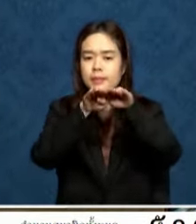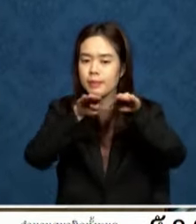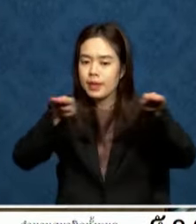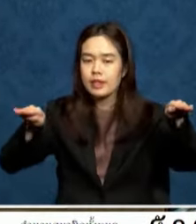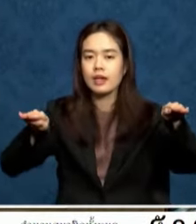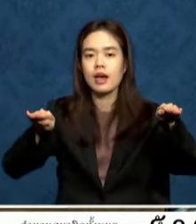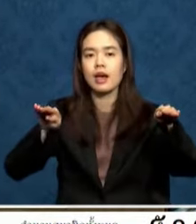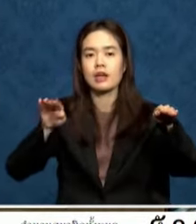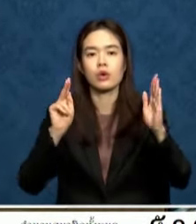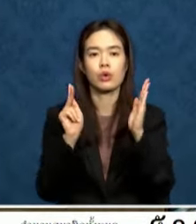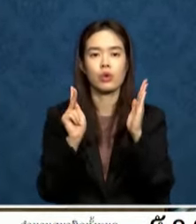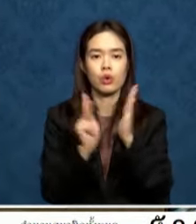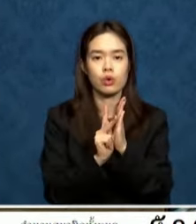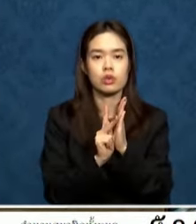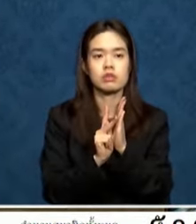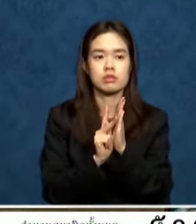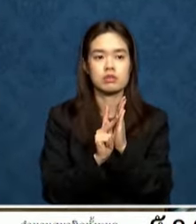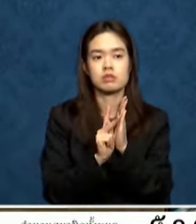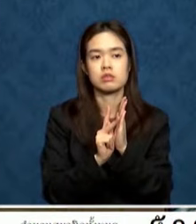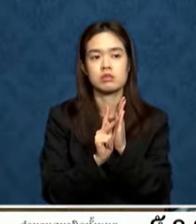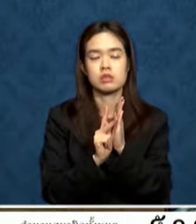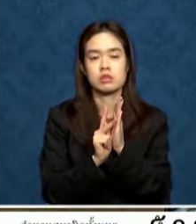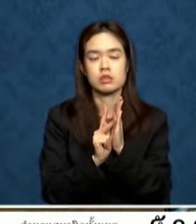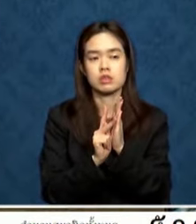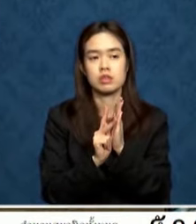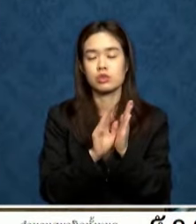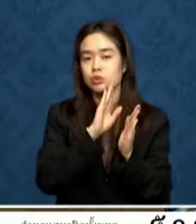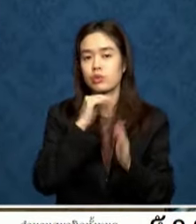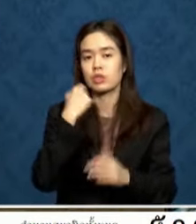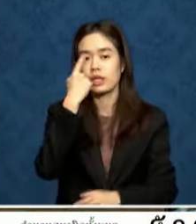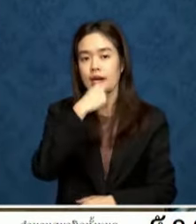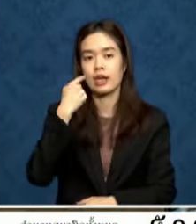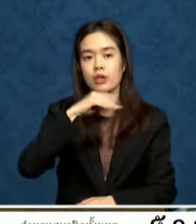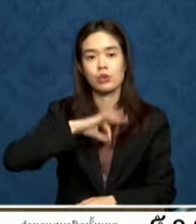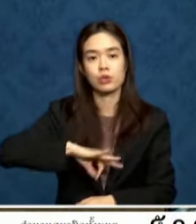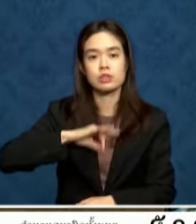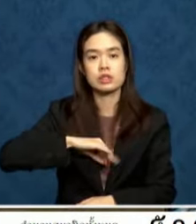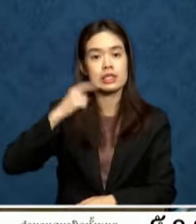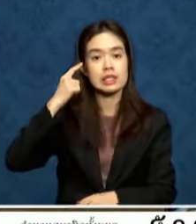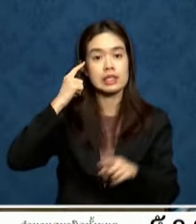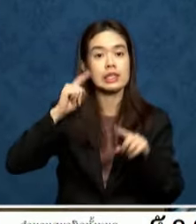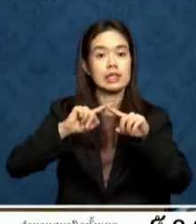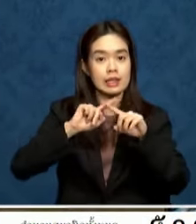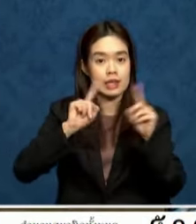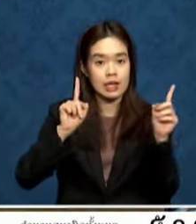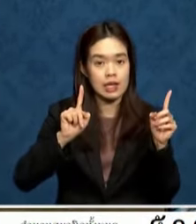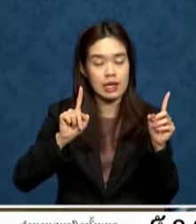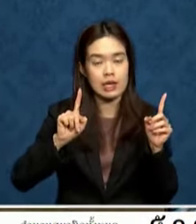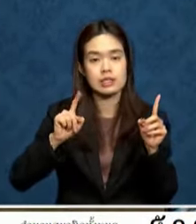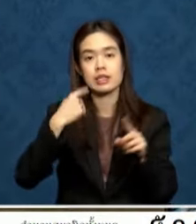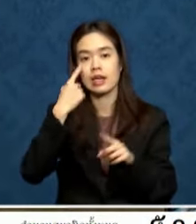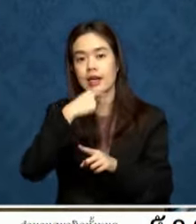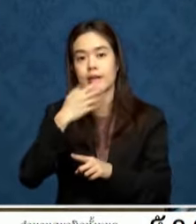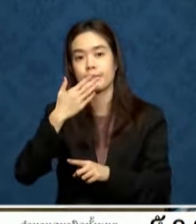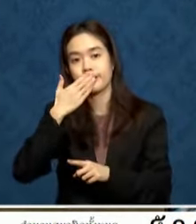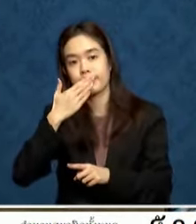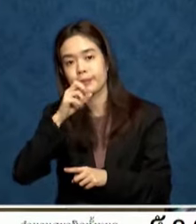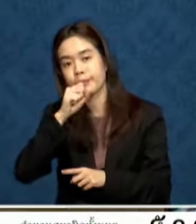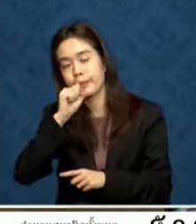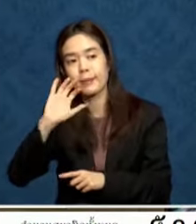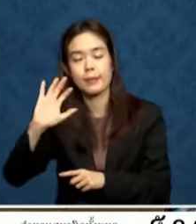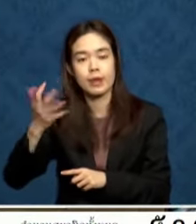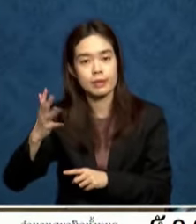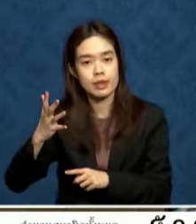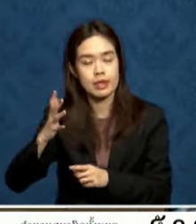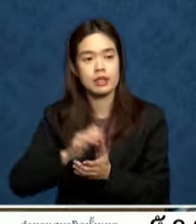าที่ทำให้ผู้ที่ไม่เห็นด้วยไปรวมกับผู้ที่ไม่ออกเสียงลงคะแนนแล้ว